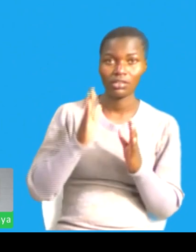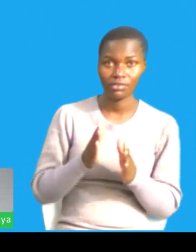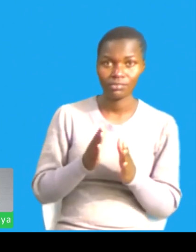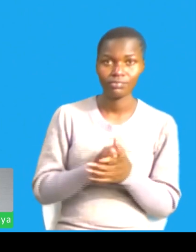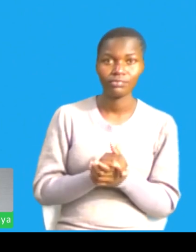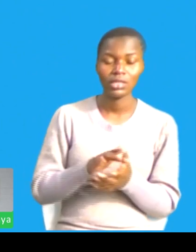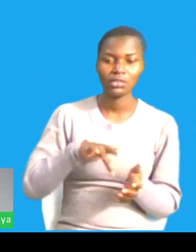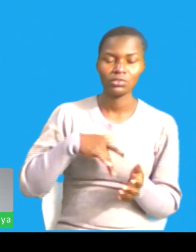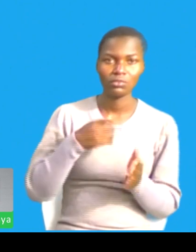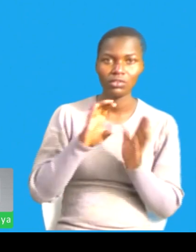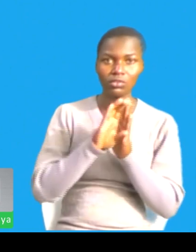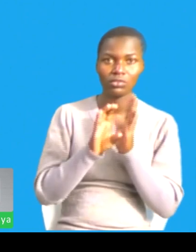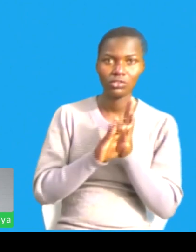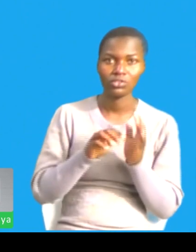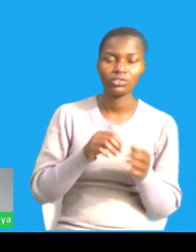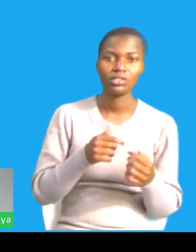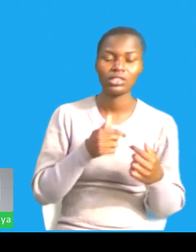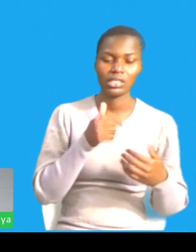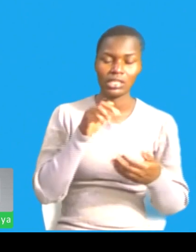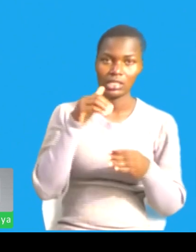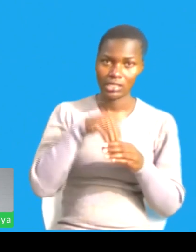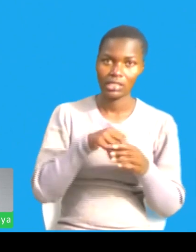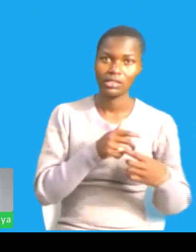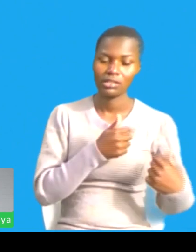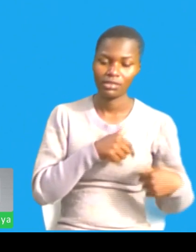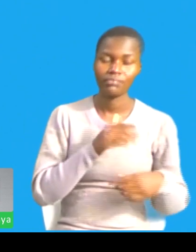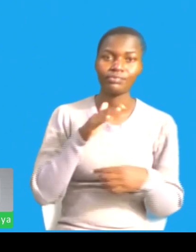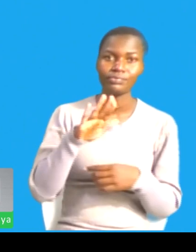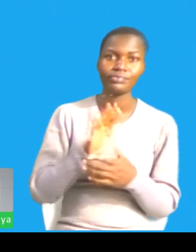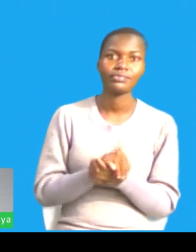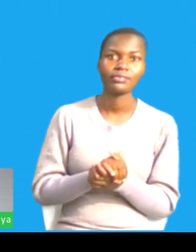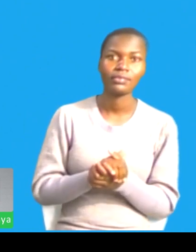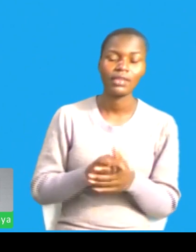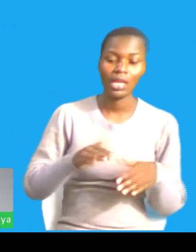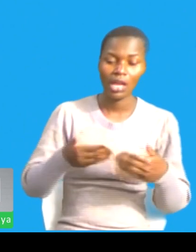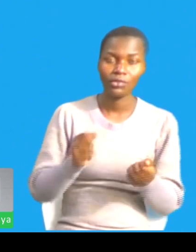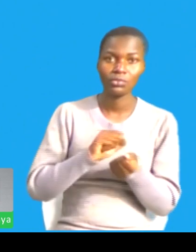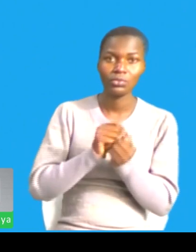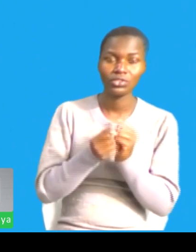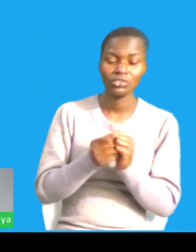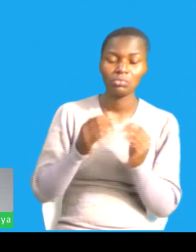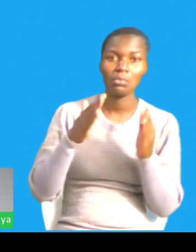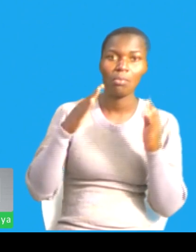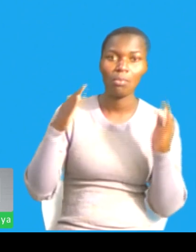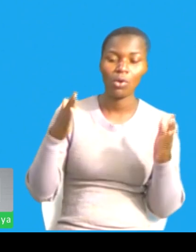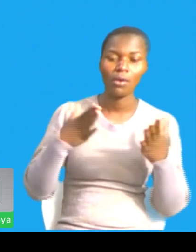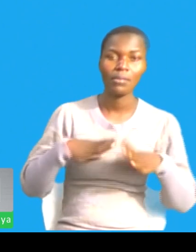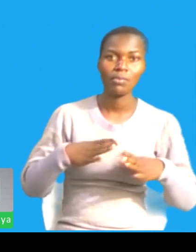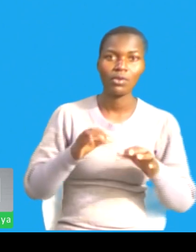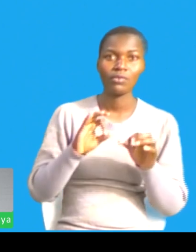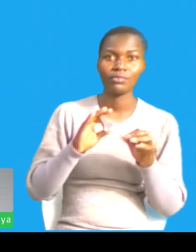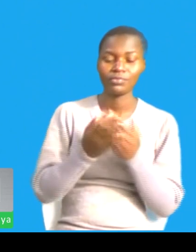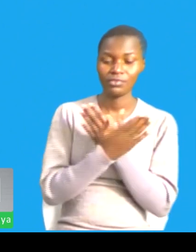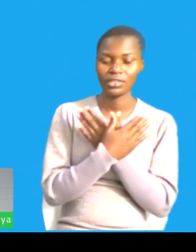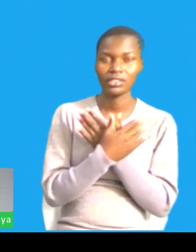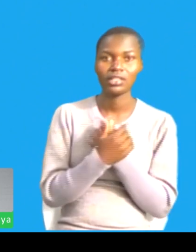imeingia katika roho yake. How do we change it to become a more people friendly, people centric constitution? I hear